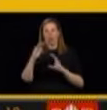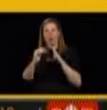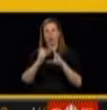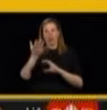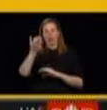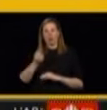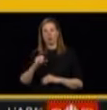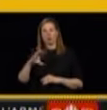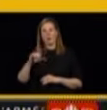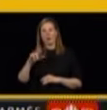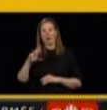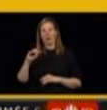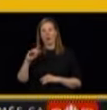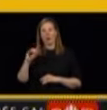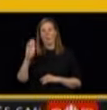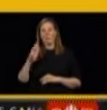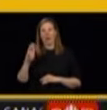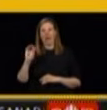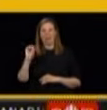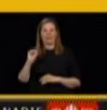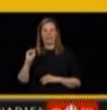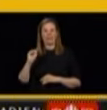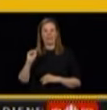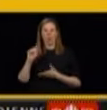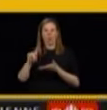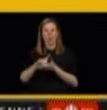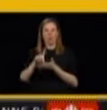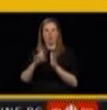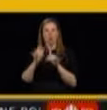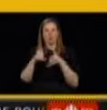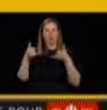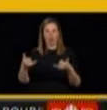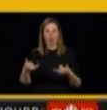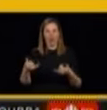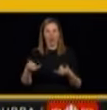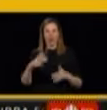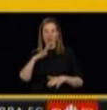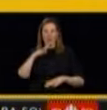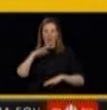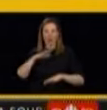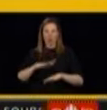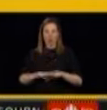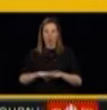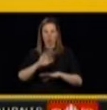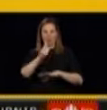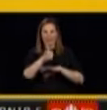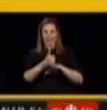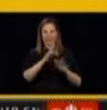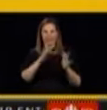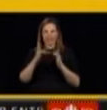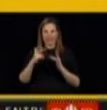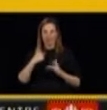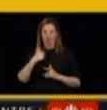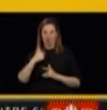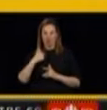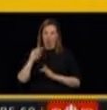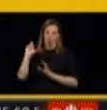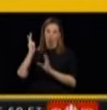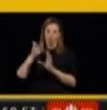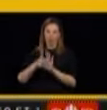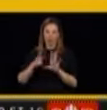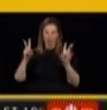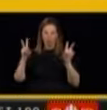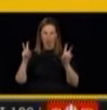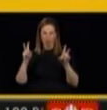Marco Belair-Cirino du journal Le Devoir. Elle porte également sur votre site web « Je contribue ». Donc, quelques 40